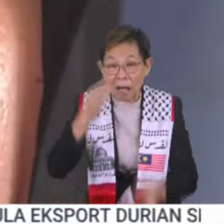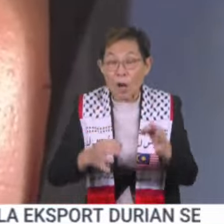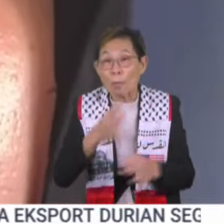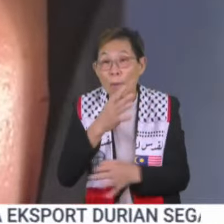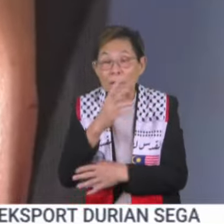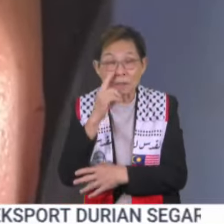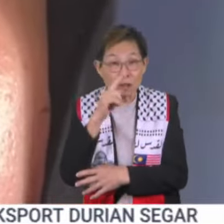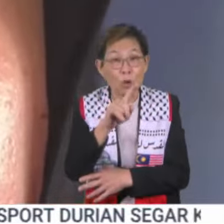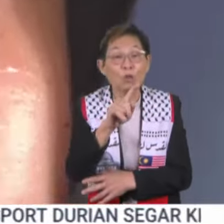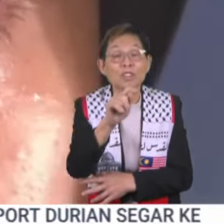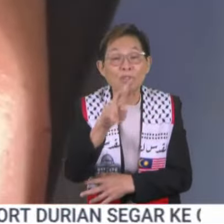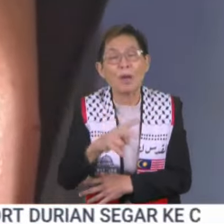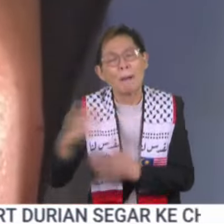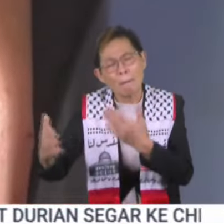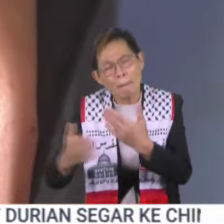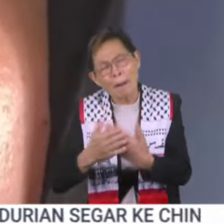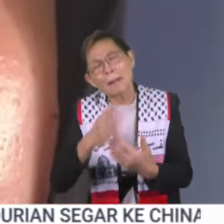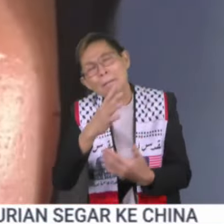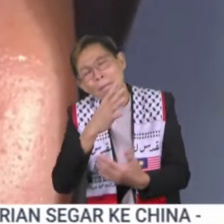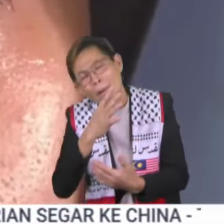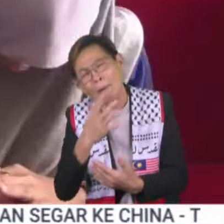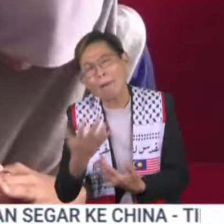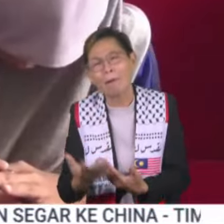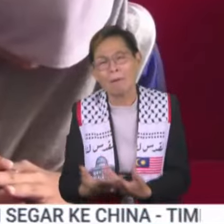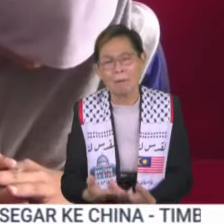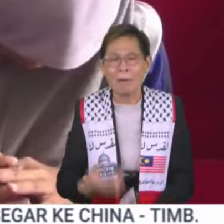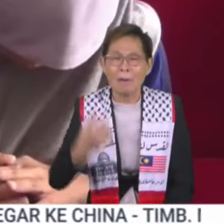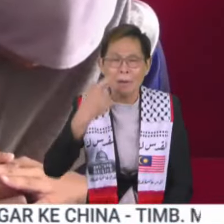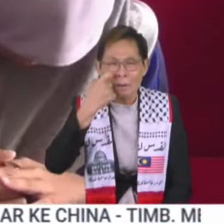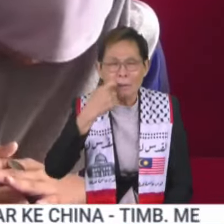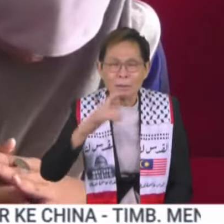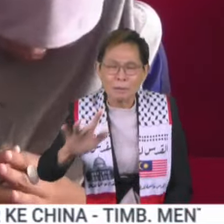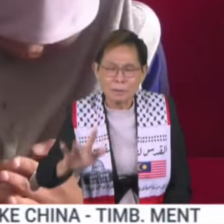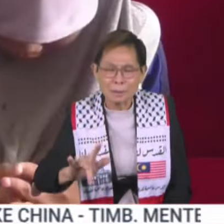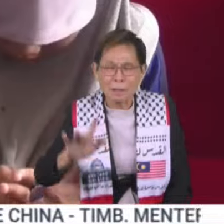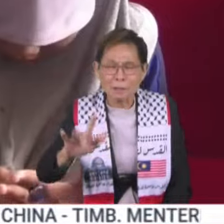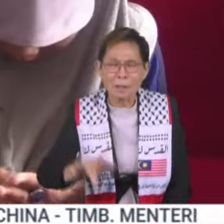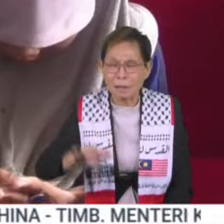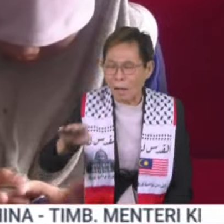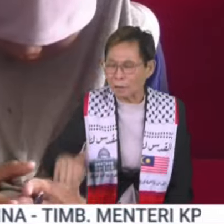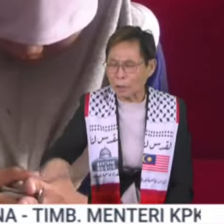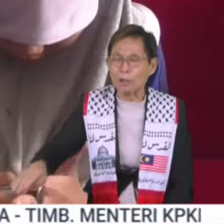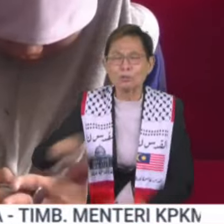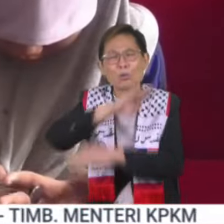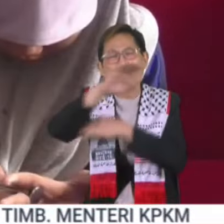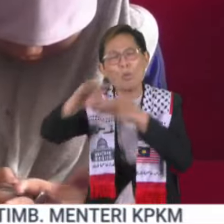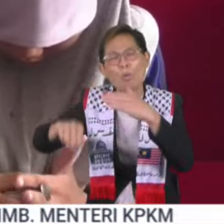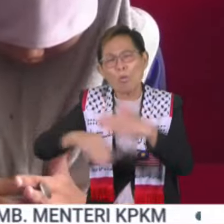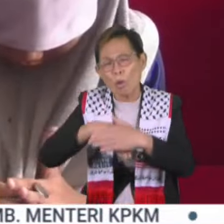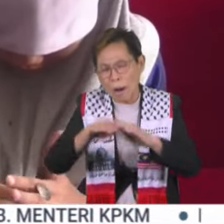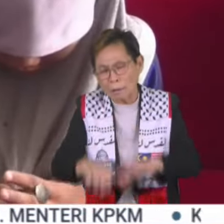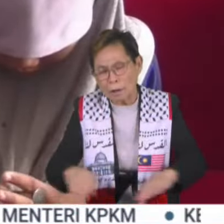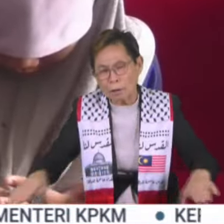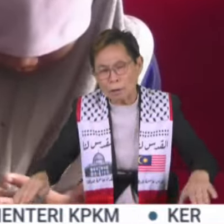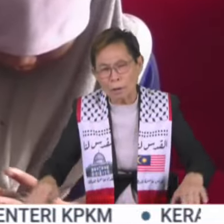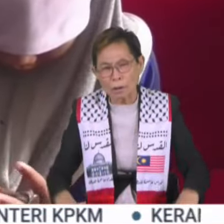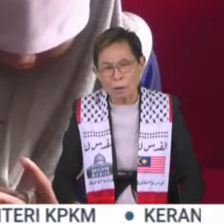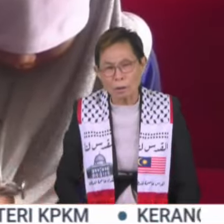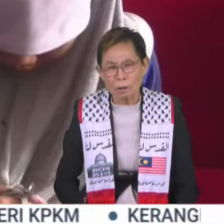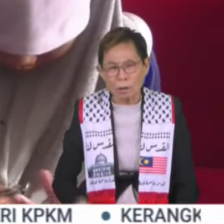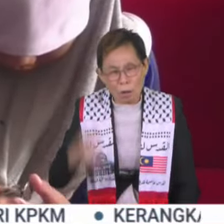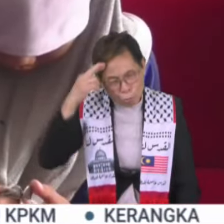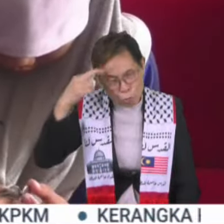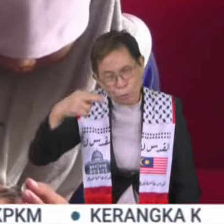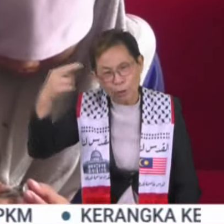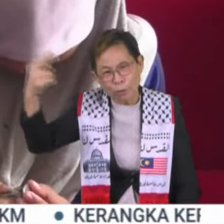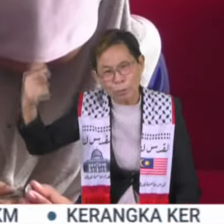Umi tengok ni, baliklah Umi sebabnya tersia ke adik ko. Adik semua macam leluh ke apa, abah